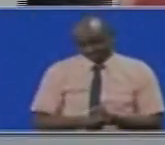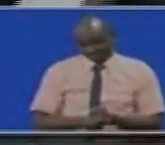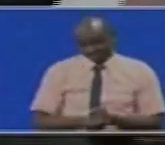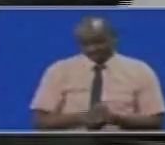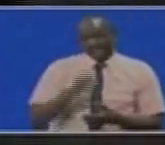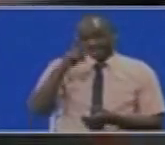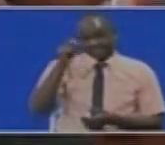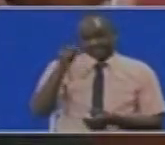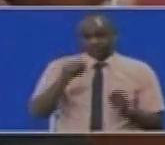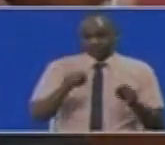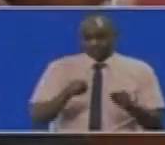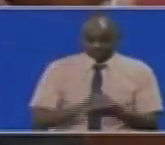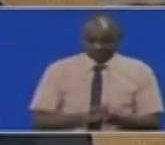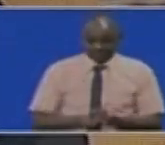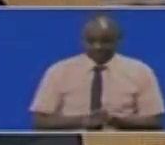Namaswa, KTN Leo.